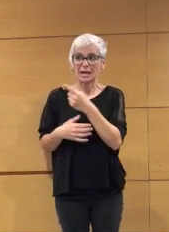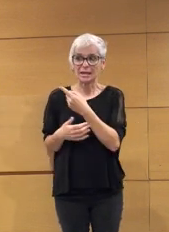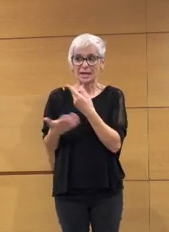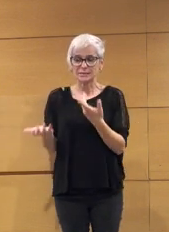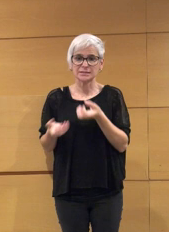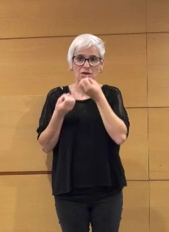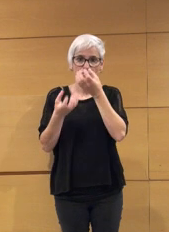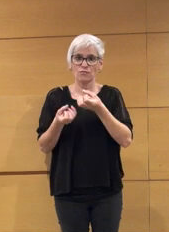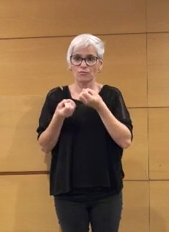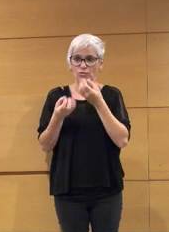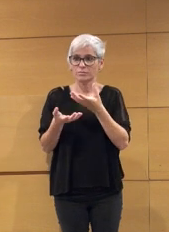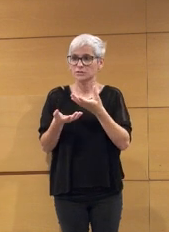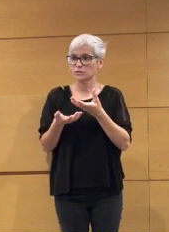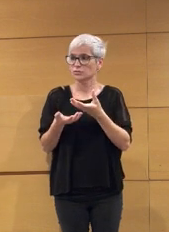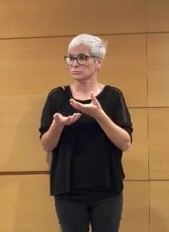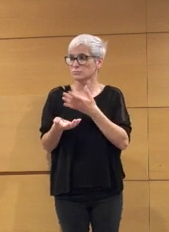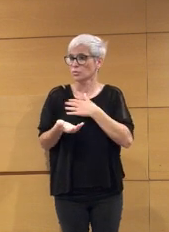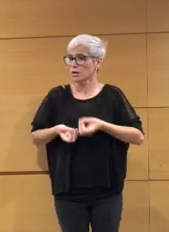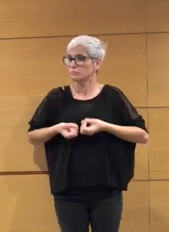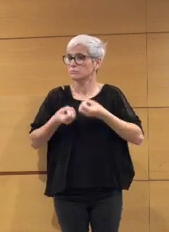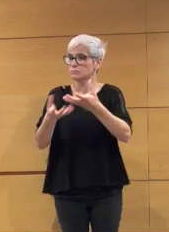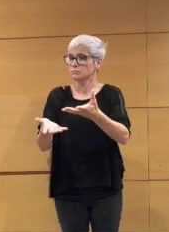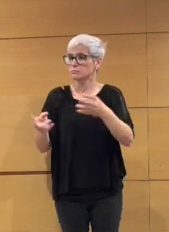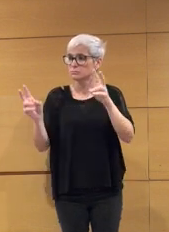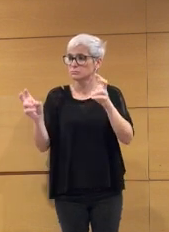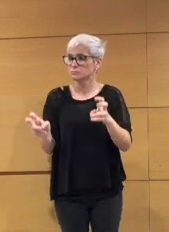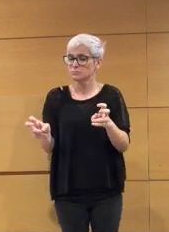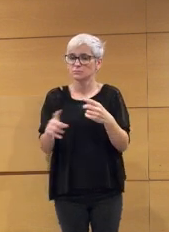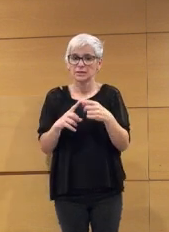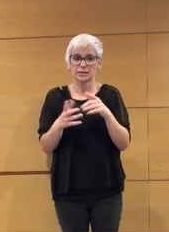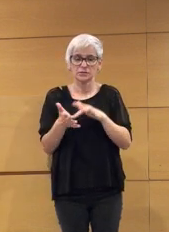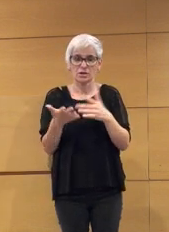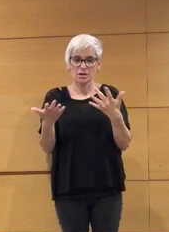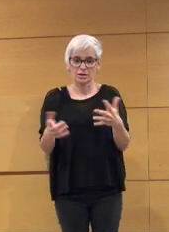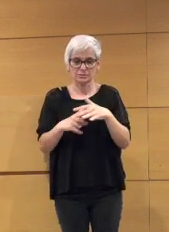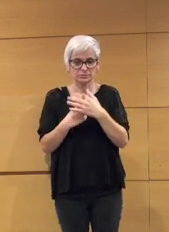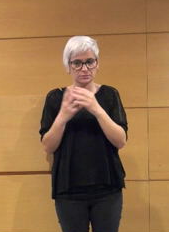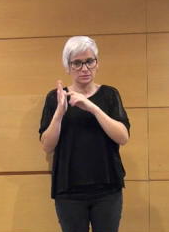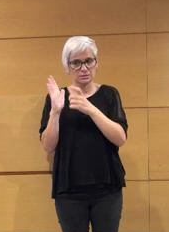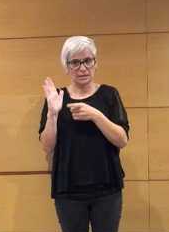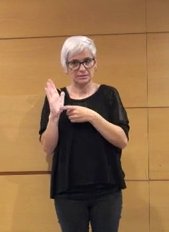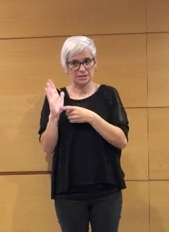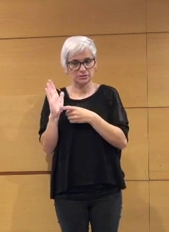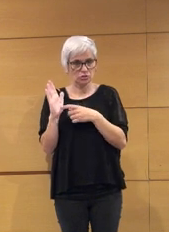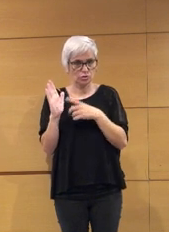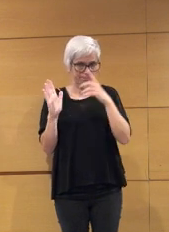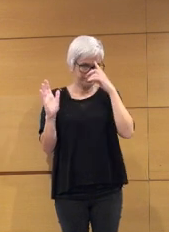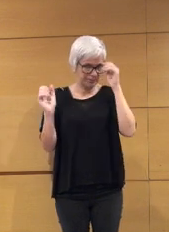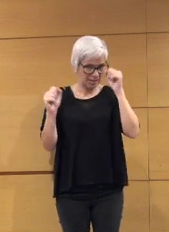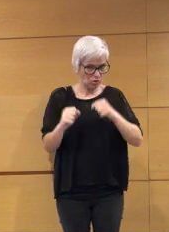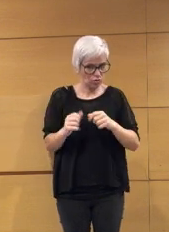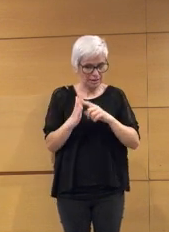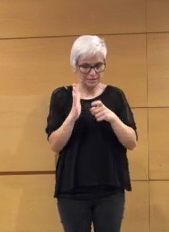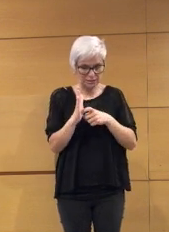Aquesta informació us la volia compartir en el sentit que venim d'un moment de legislació, d'acord? I ara estem